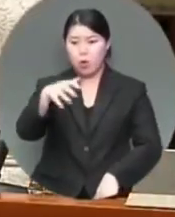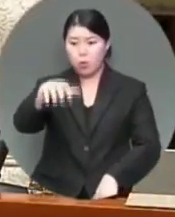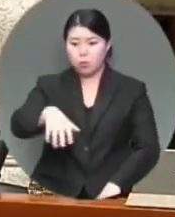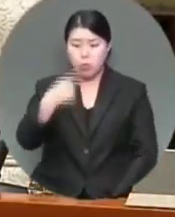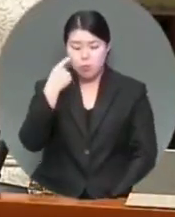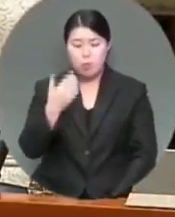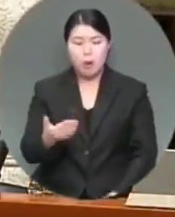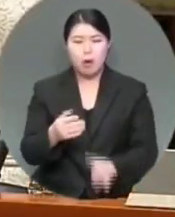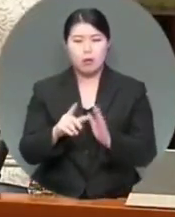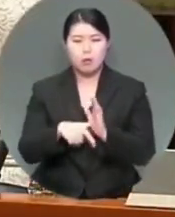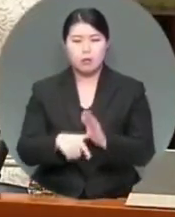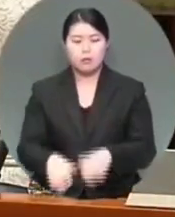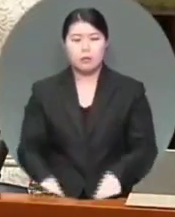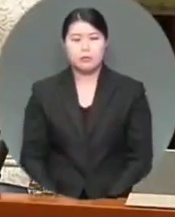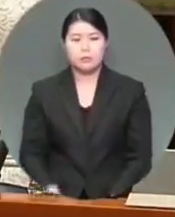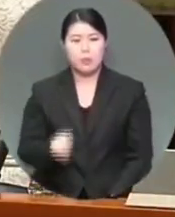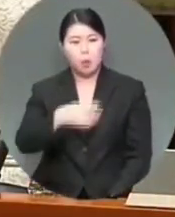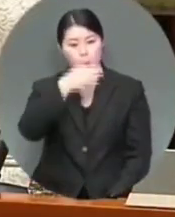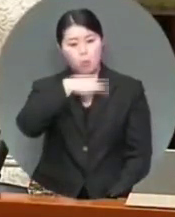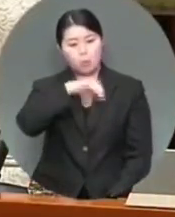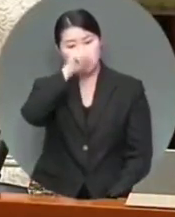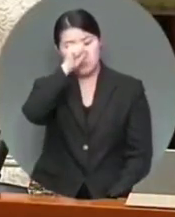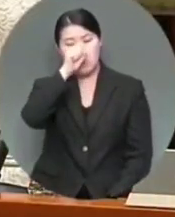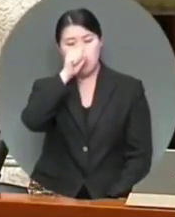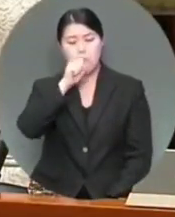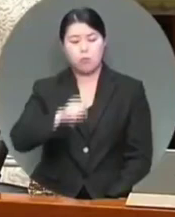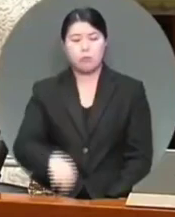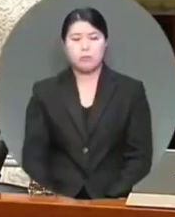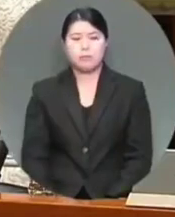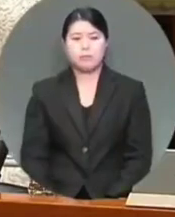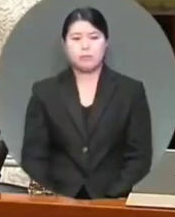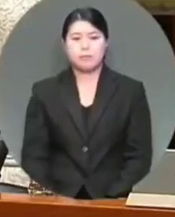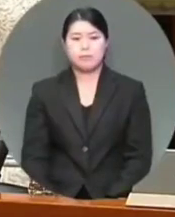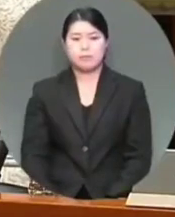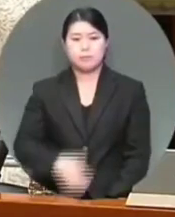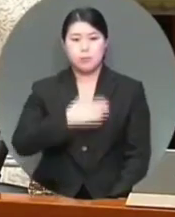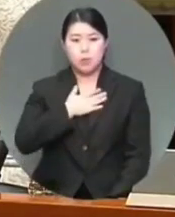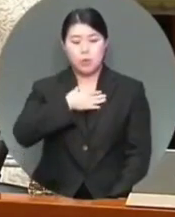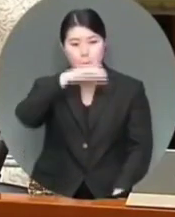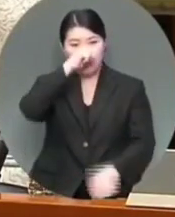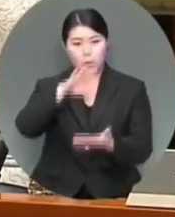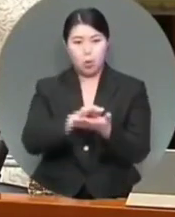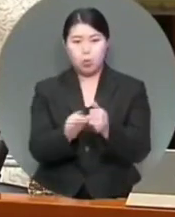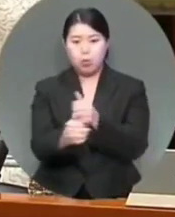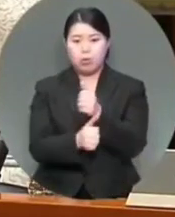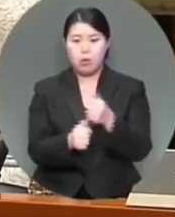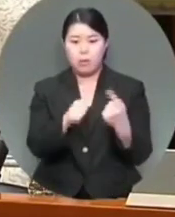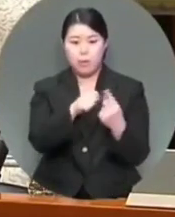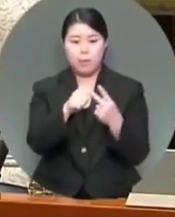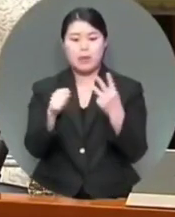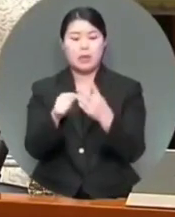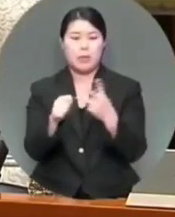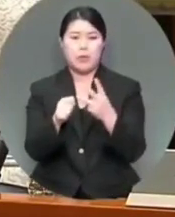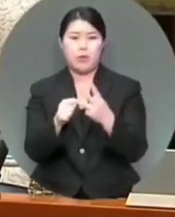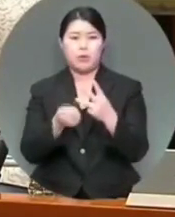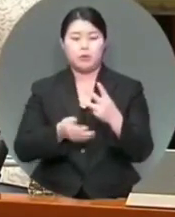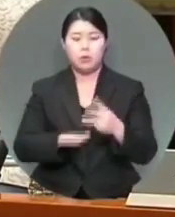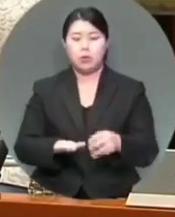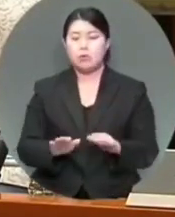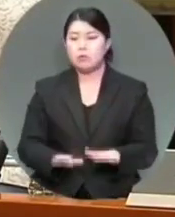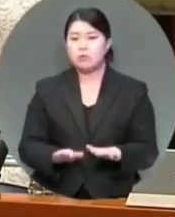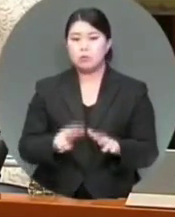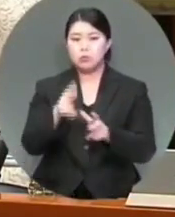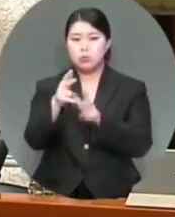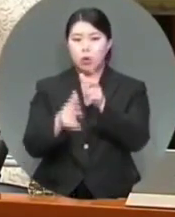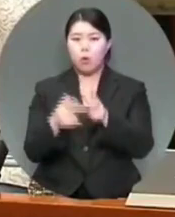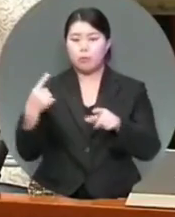물어보니까 이 사업의 성과가 참 좋다고 합니다. 저는 예결위를 세 번째 하고 있는데 이렇게 사업을